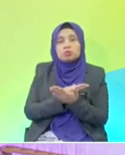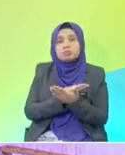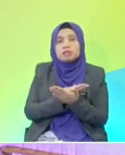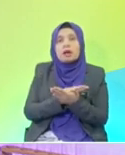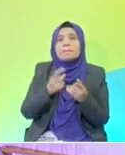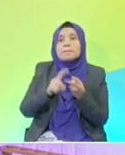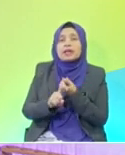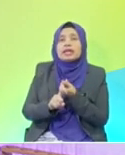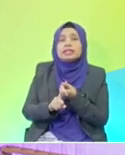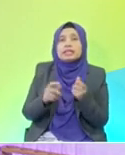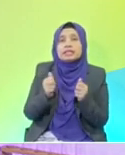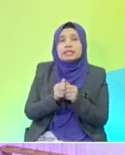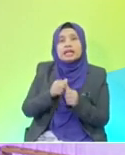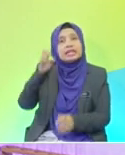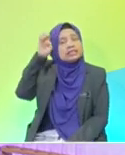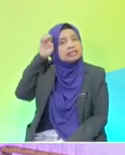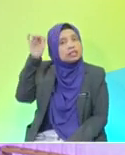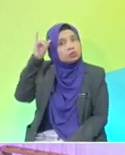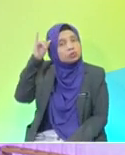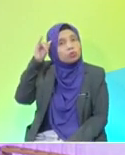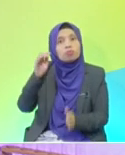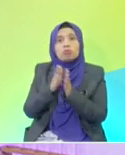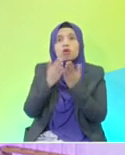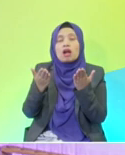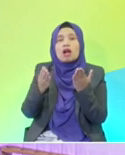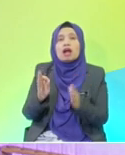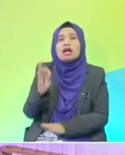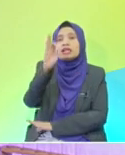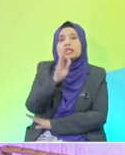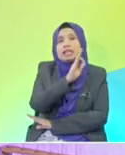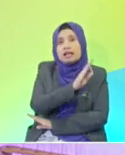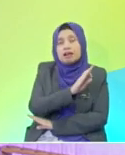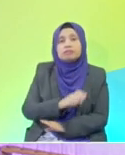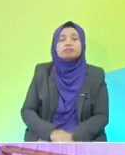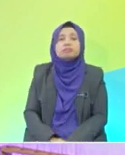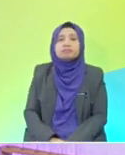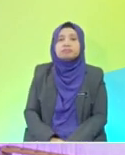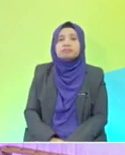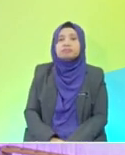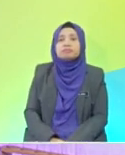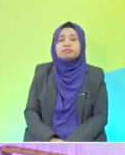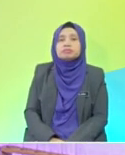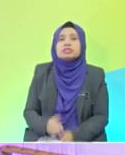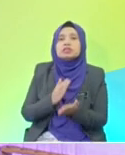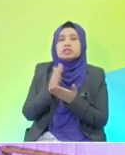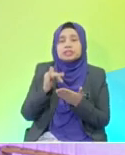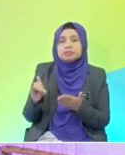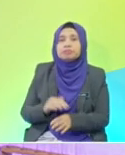berkaitan dengan Yusuf membuka seorang Prabu Oke seterusnya Oke seterusnya